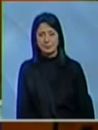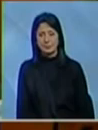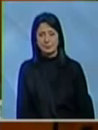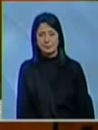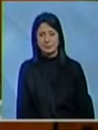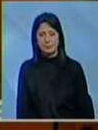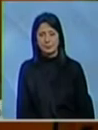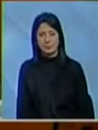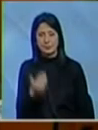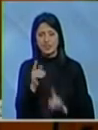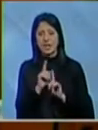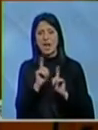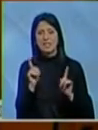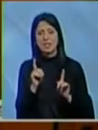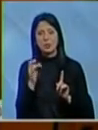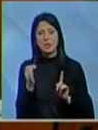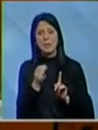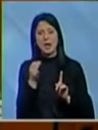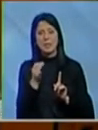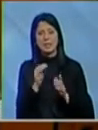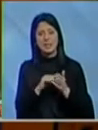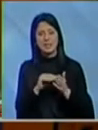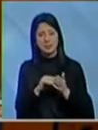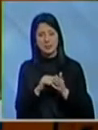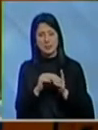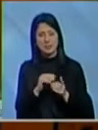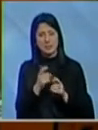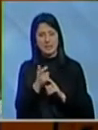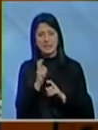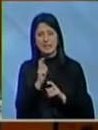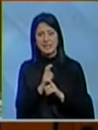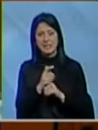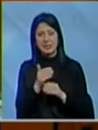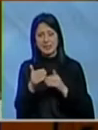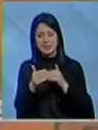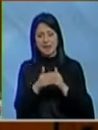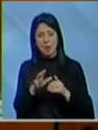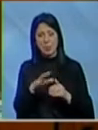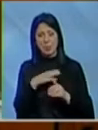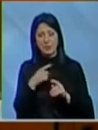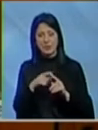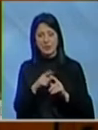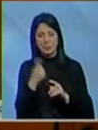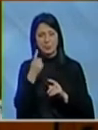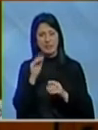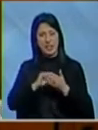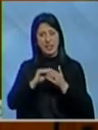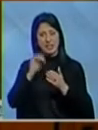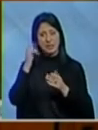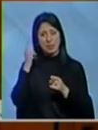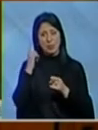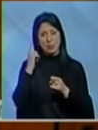გურამი განსაკუთრებით მაინტერესებდა და ძალიან ისეთი სიახლოვე მქონდა. პირველი მოთხრობებიდან